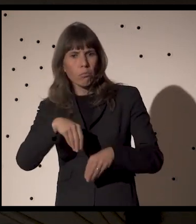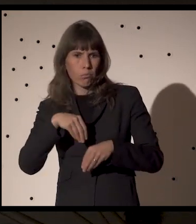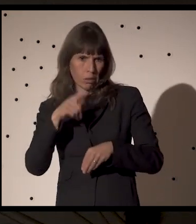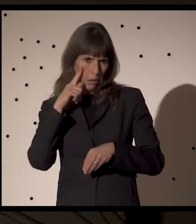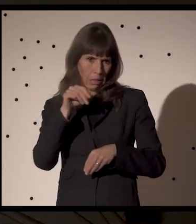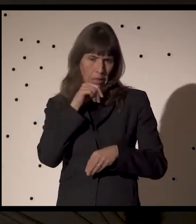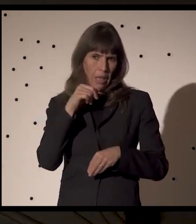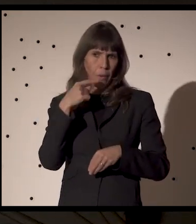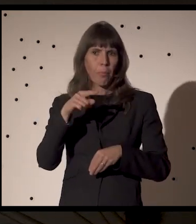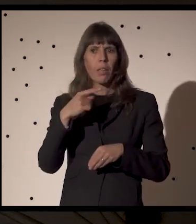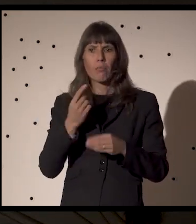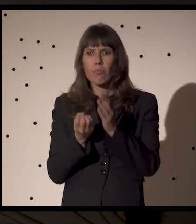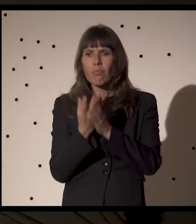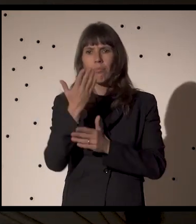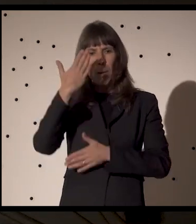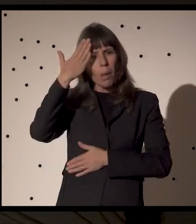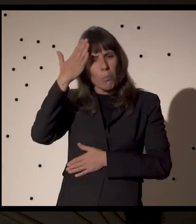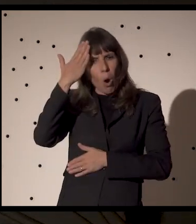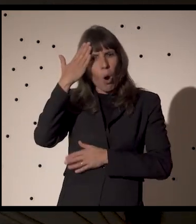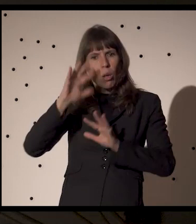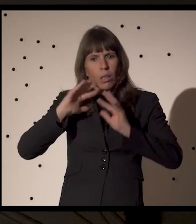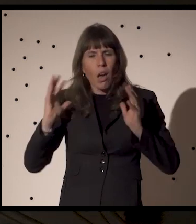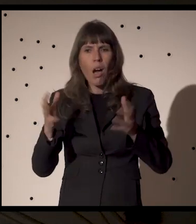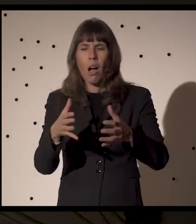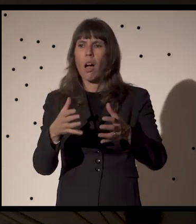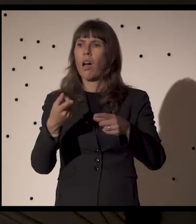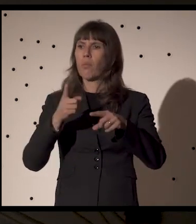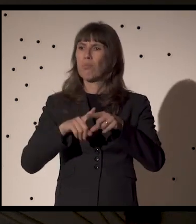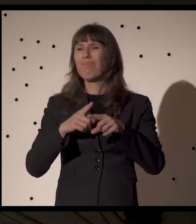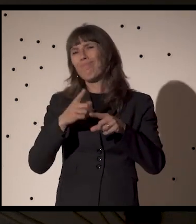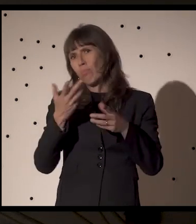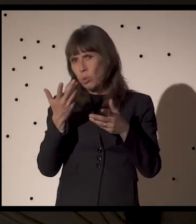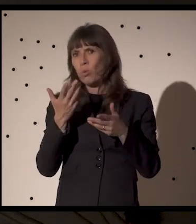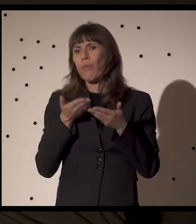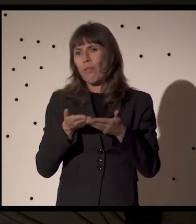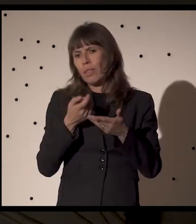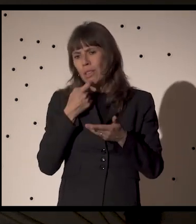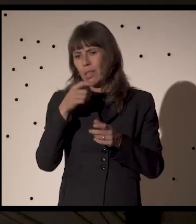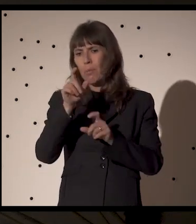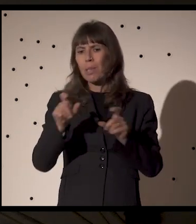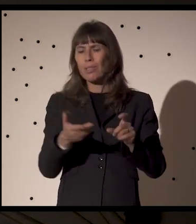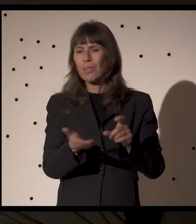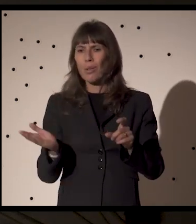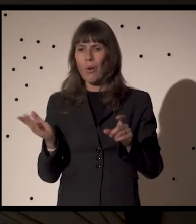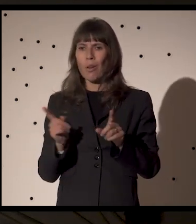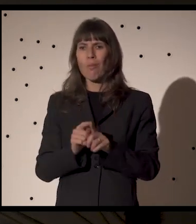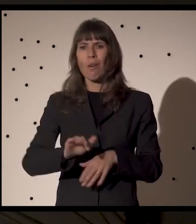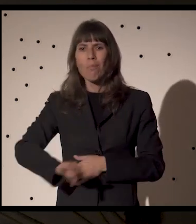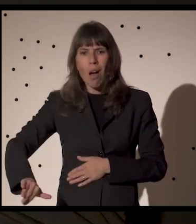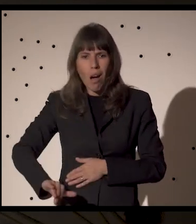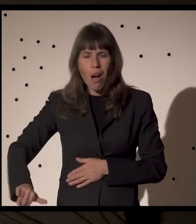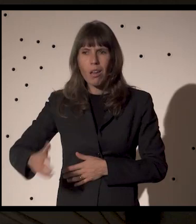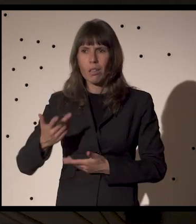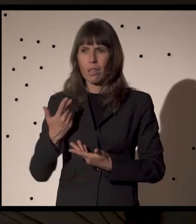sappiamo anche quanto sia importante soprattutto per quegli strati di popolazione che vivono i margini della società e che per motivi